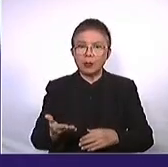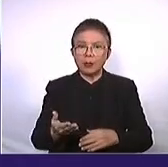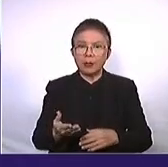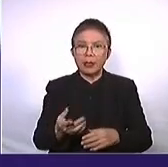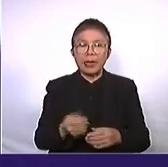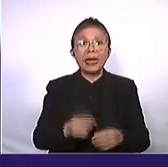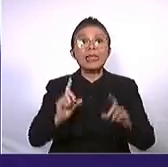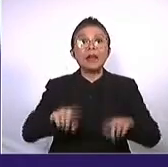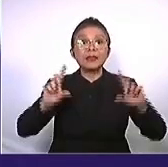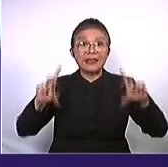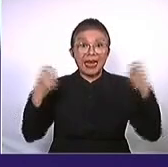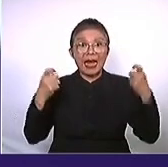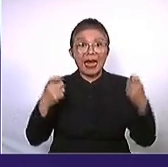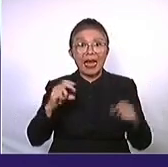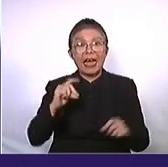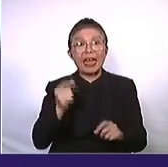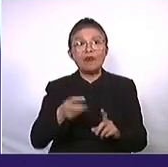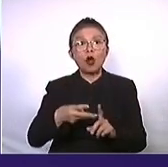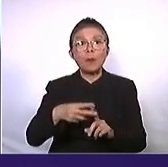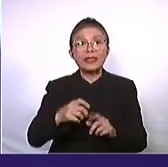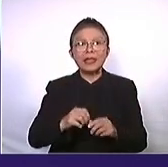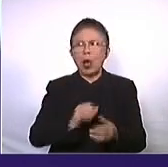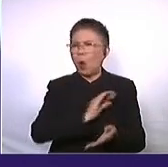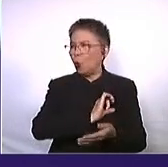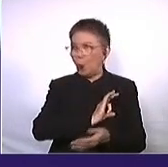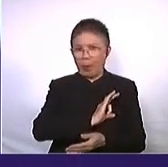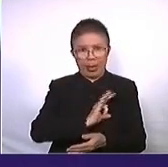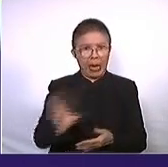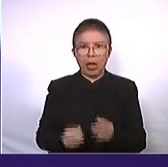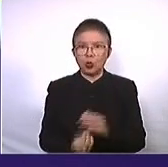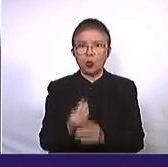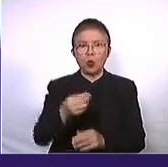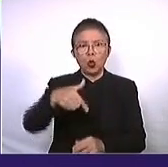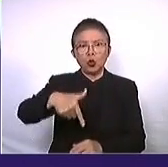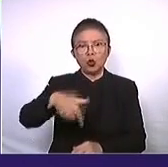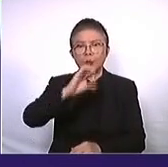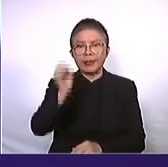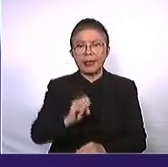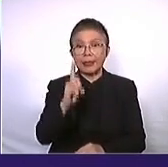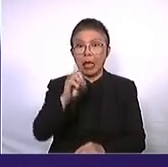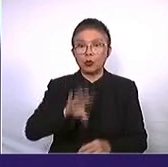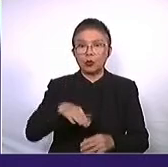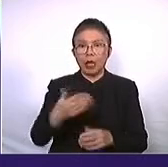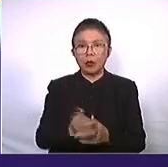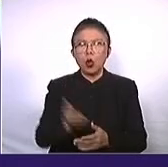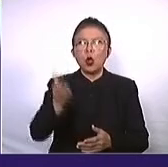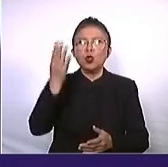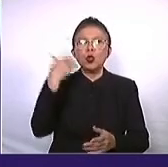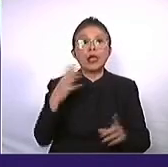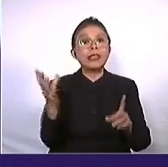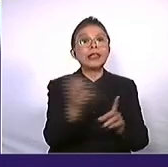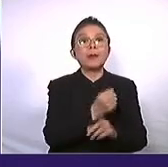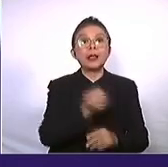dalam sejarah reformasi tidak pernah sampai tumbuh sebanyak 7%. Dulu hanya itu dicapai